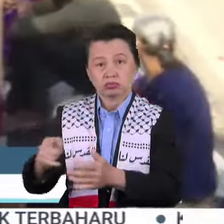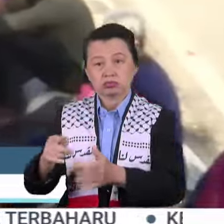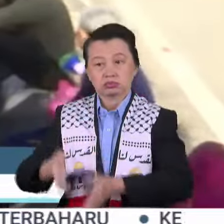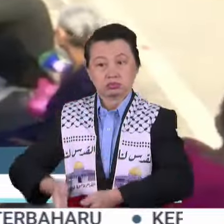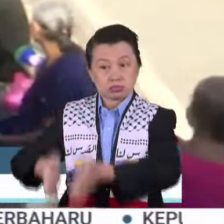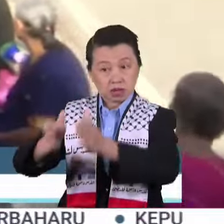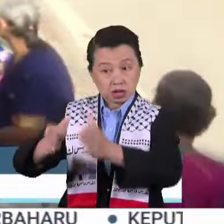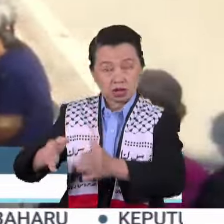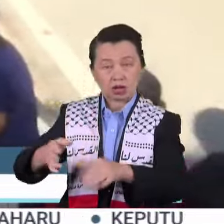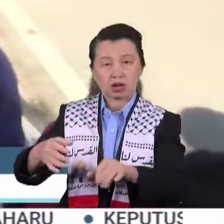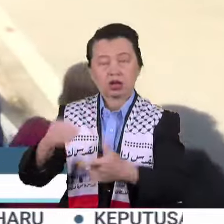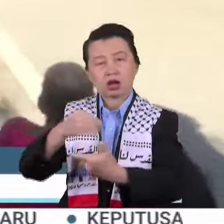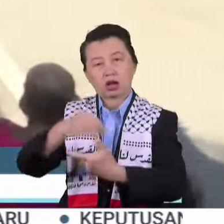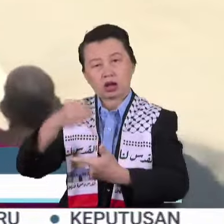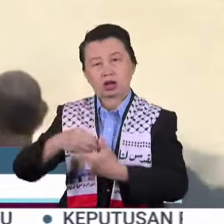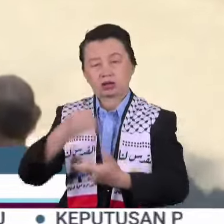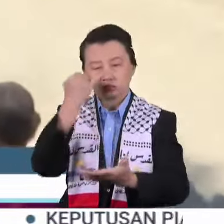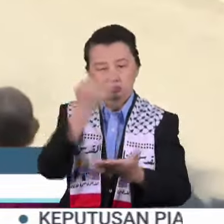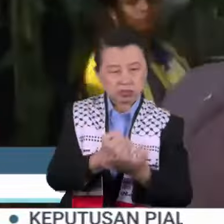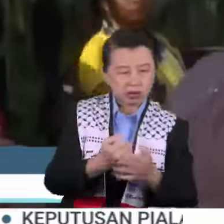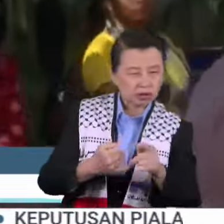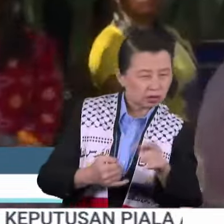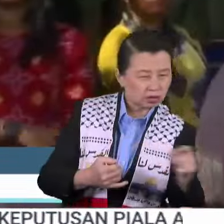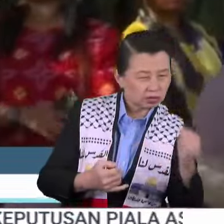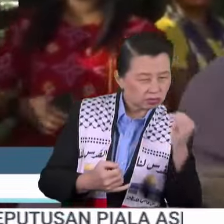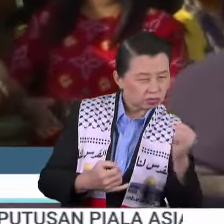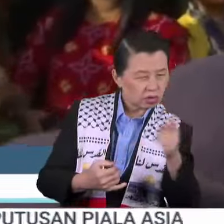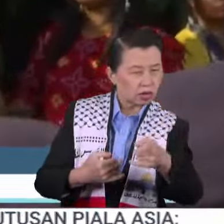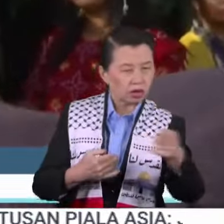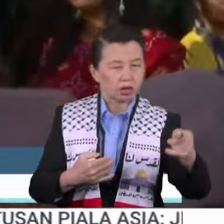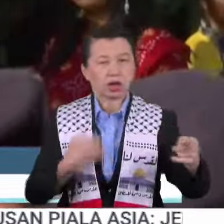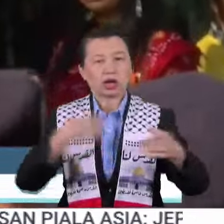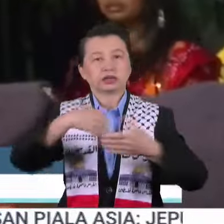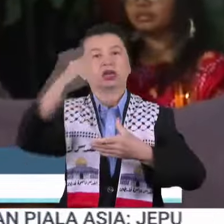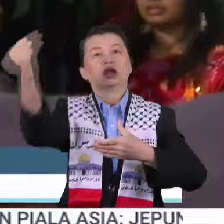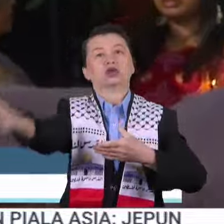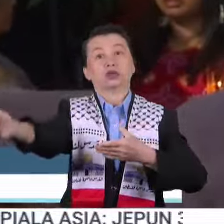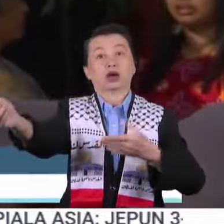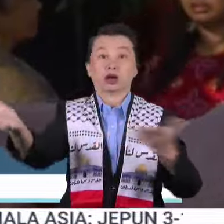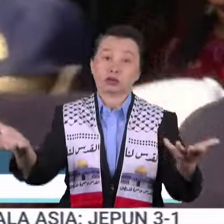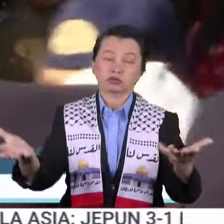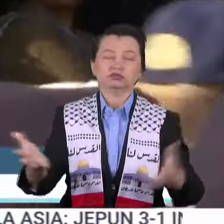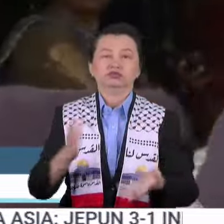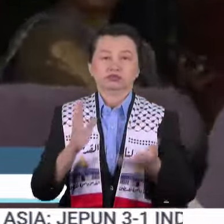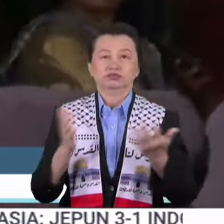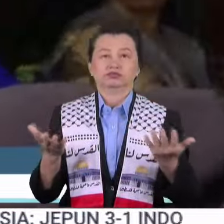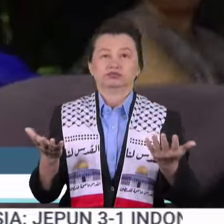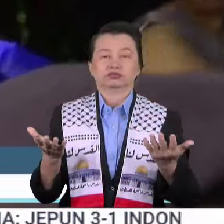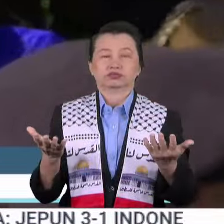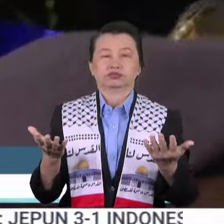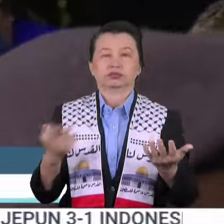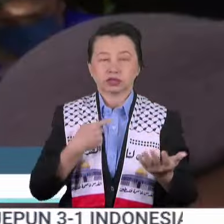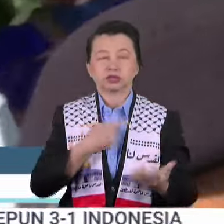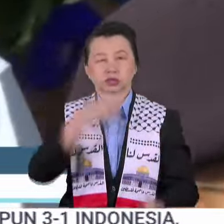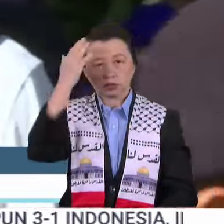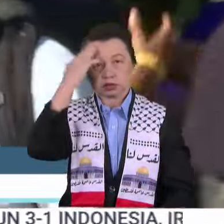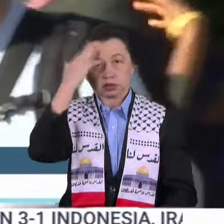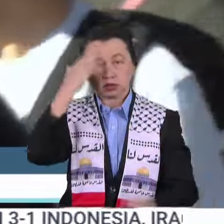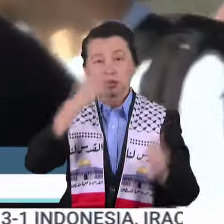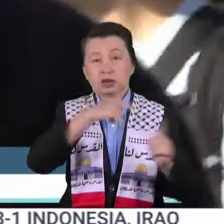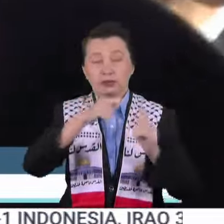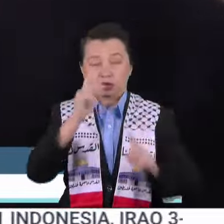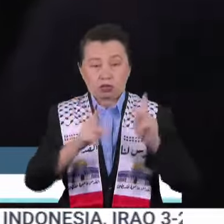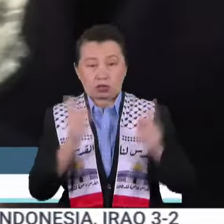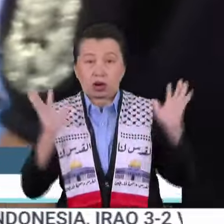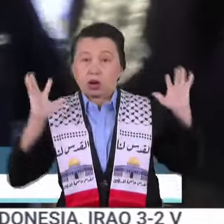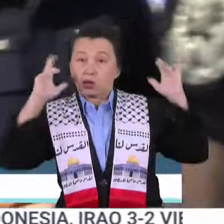jalanan ataupun jenayah yang berada di luar. Jadi kita tahu apabila